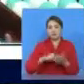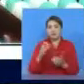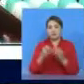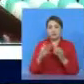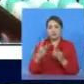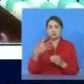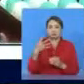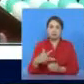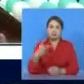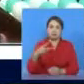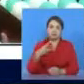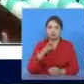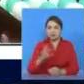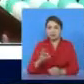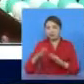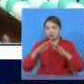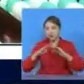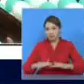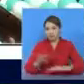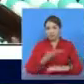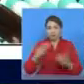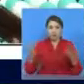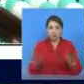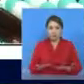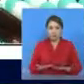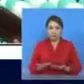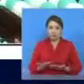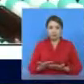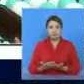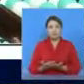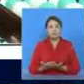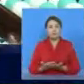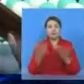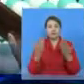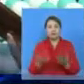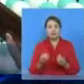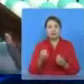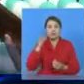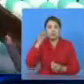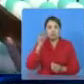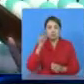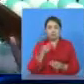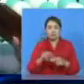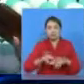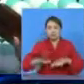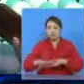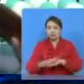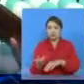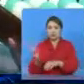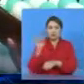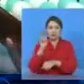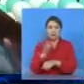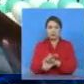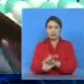төмен. Сондықтан біздің тұрғындарымызды бүгін және ертең осы жәрмеңкеге келіп, осы